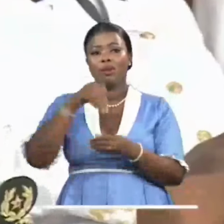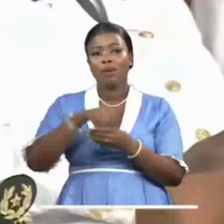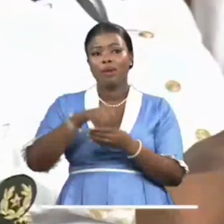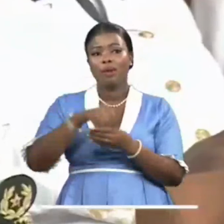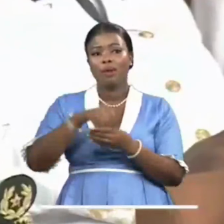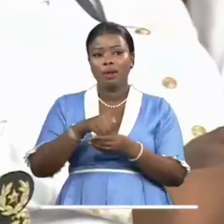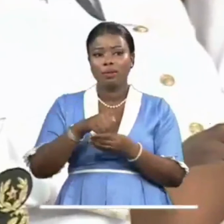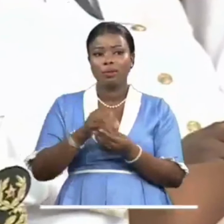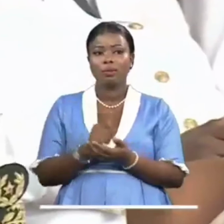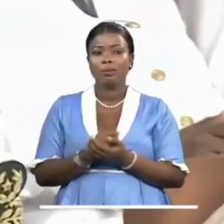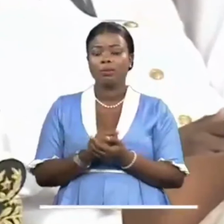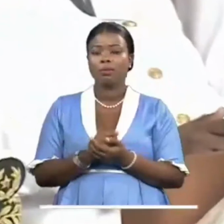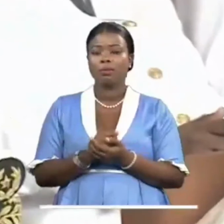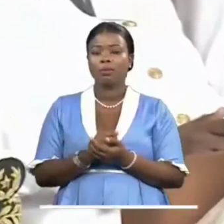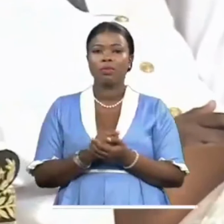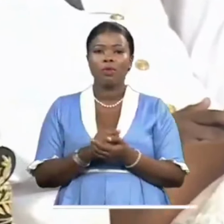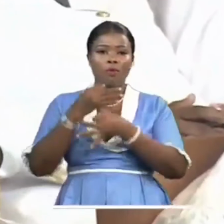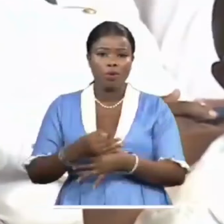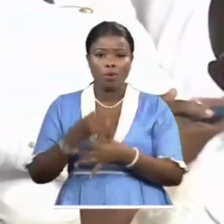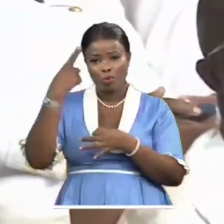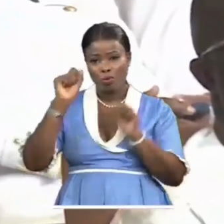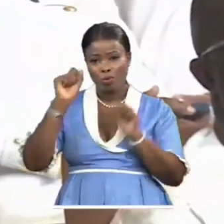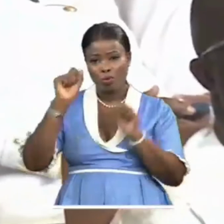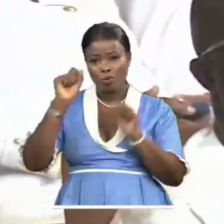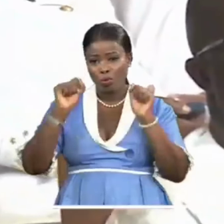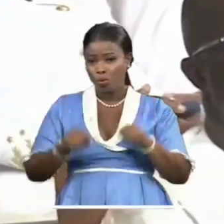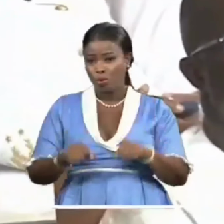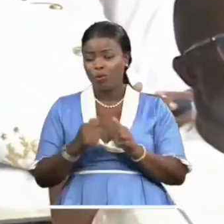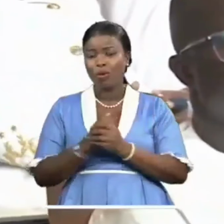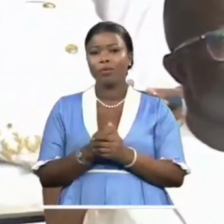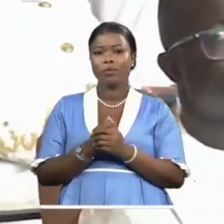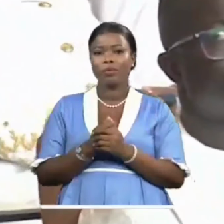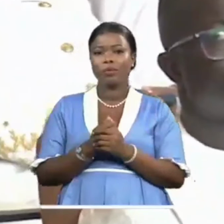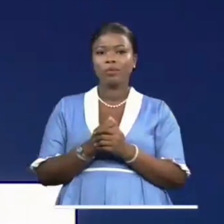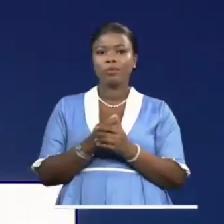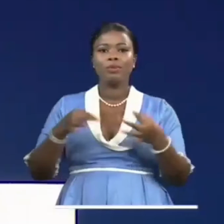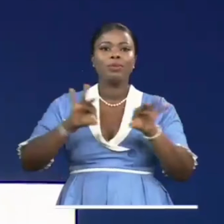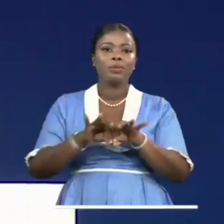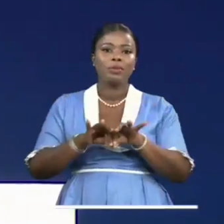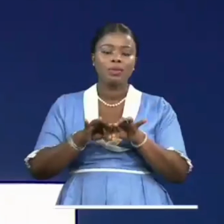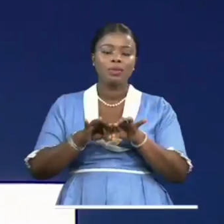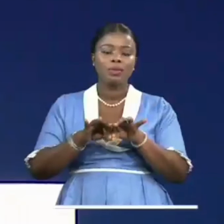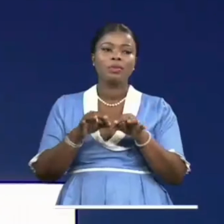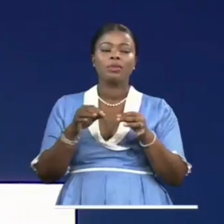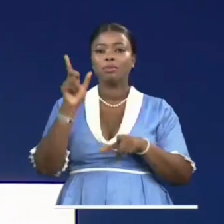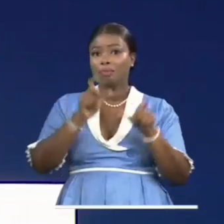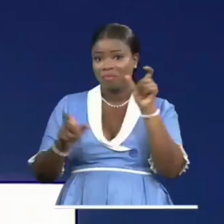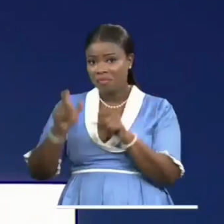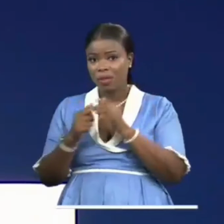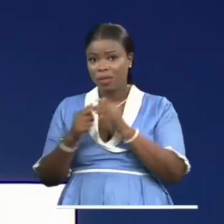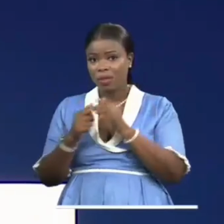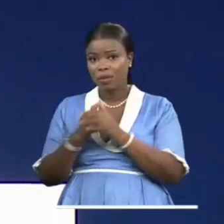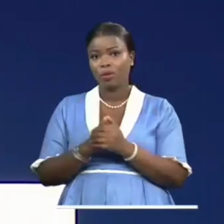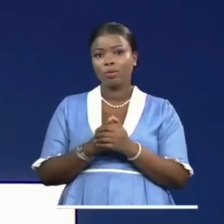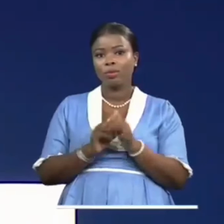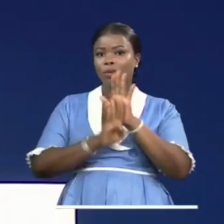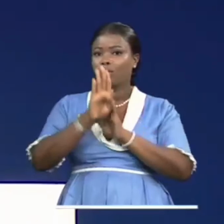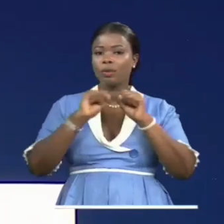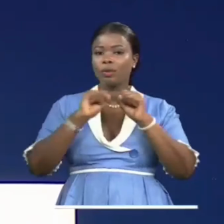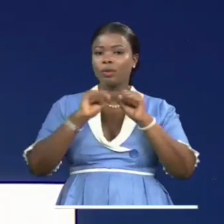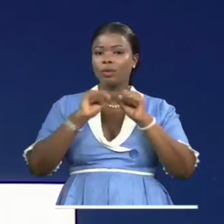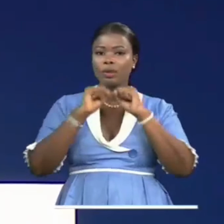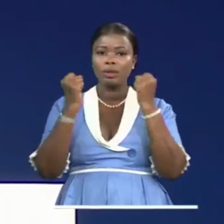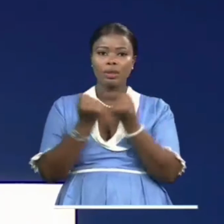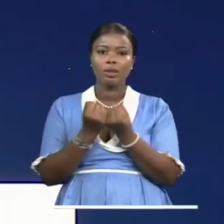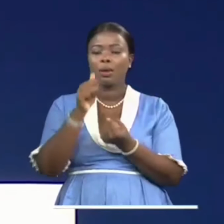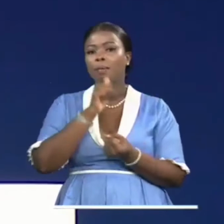audacieuse et fondamentale pour pouvoir en tout cas préserver les intérêts des population en milieu urbain et rural et favoriser le développement du secteur privé c'est